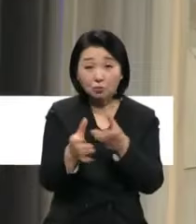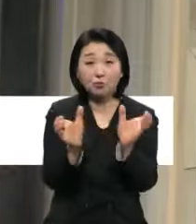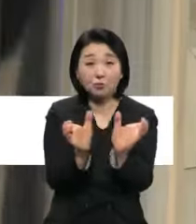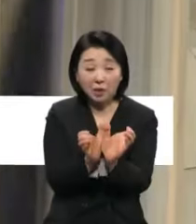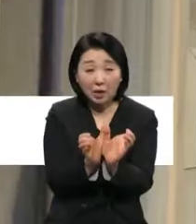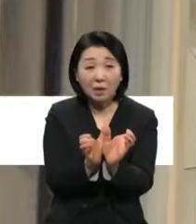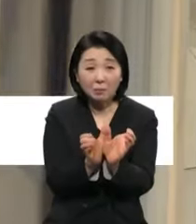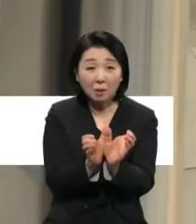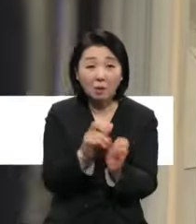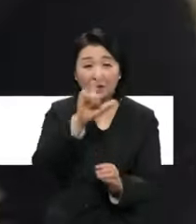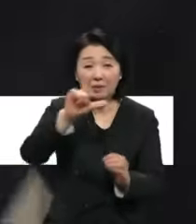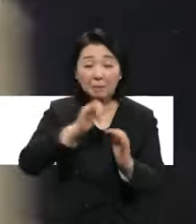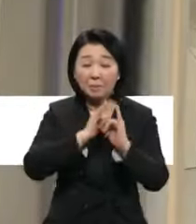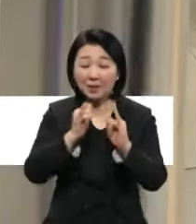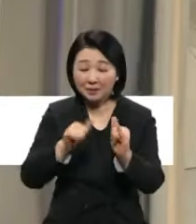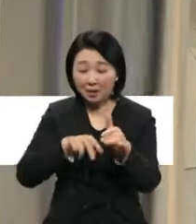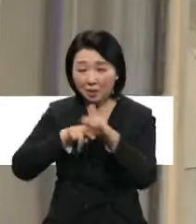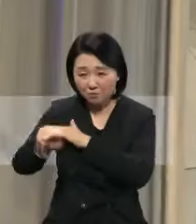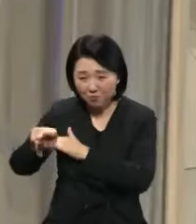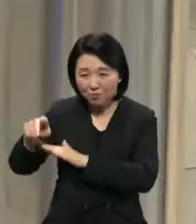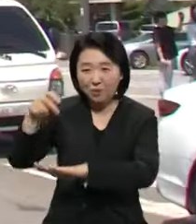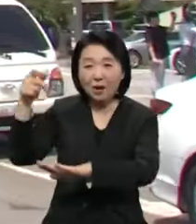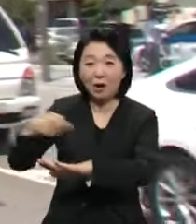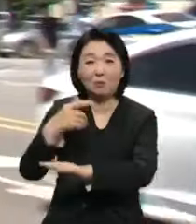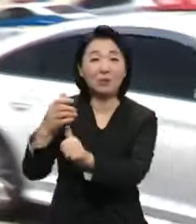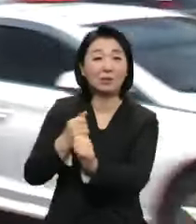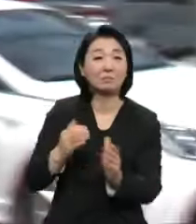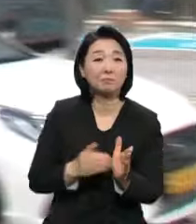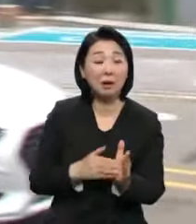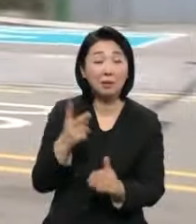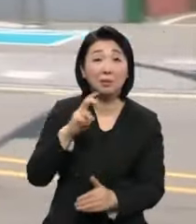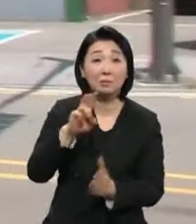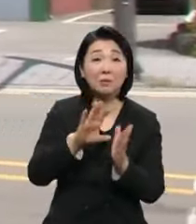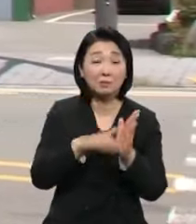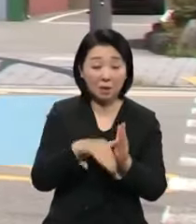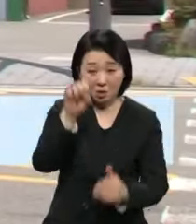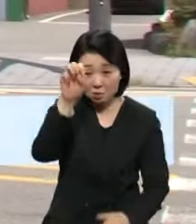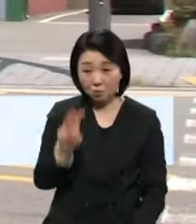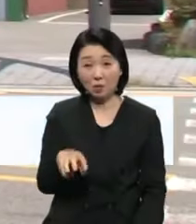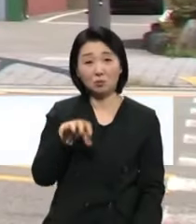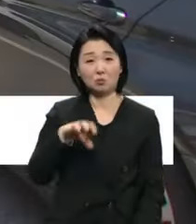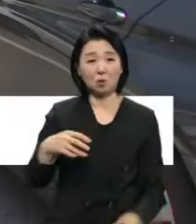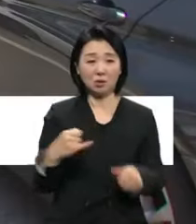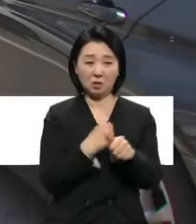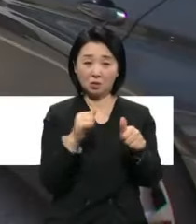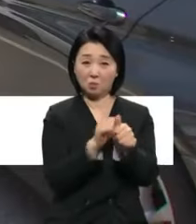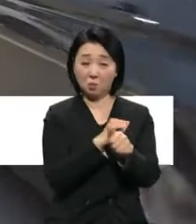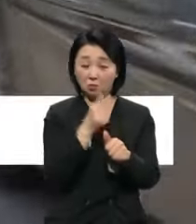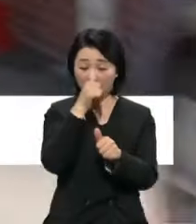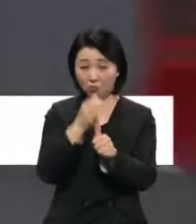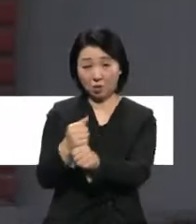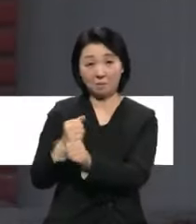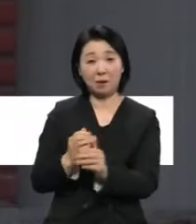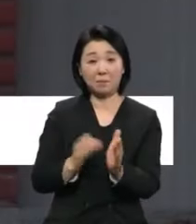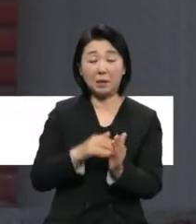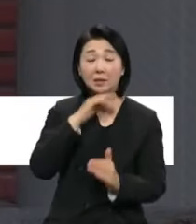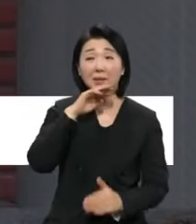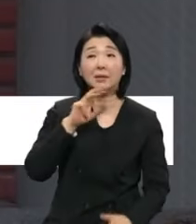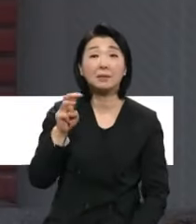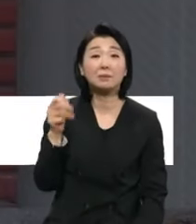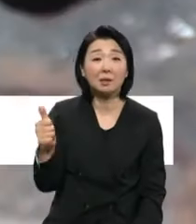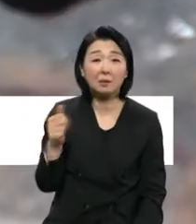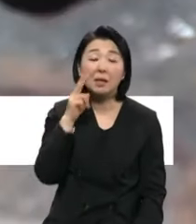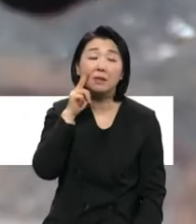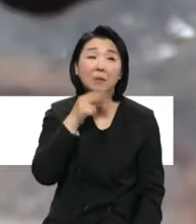네팔인이 도망쳤다 하루 만에 잡히기도 했습니다. 지난 2022년 광주에선 데이트폭력 혐의로 체포된 30대 남성이